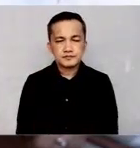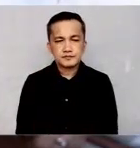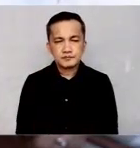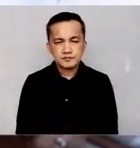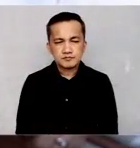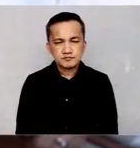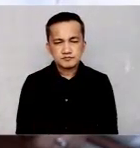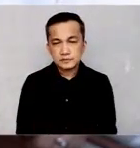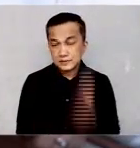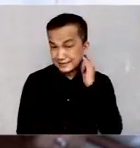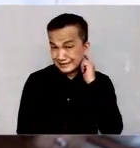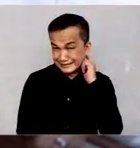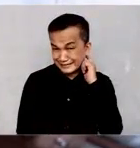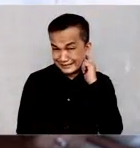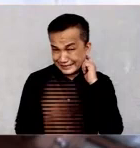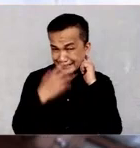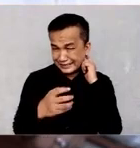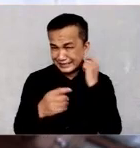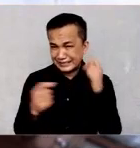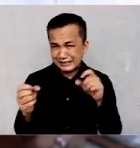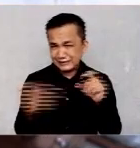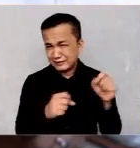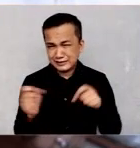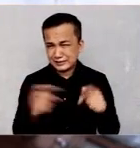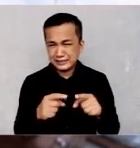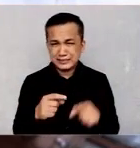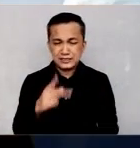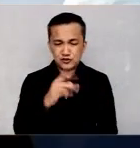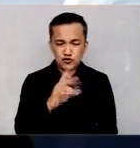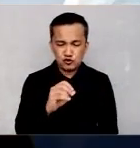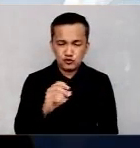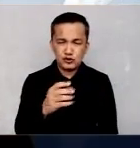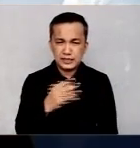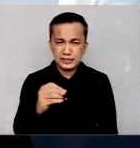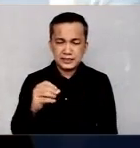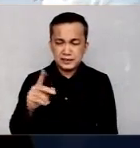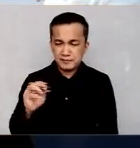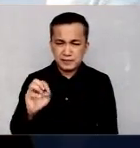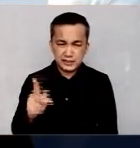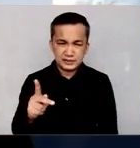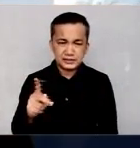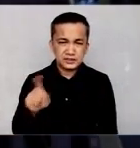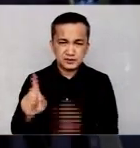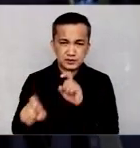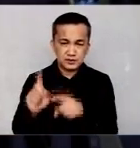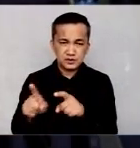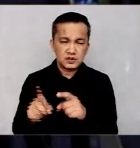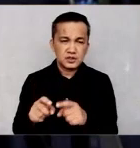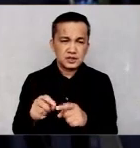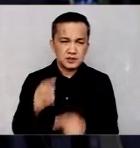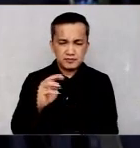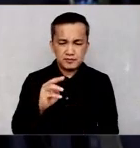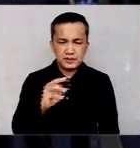Naging mainit ang sagutan ni Senate Minority Leader Coco Pimentel at Senator Mark Villar sa gitna ng interpelasyon sa panukalang Maharlika